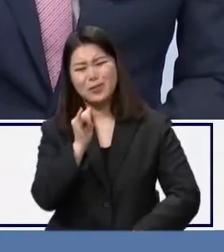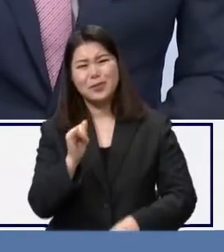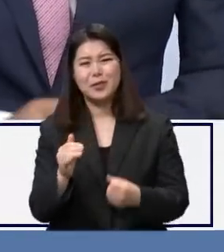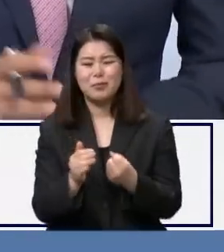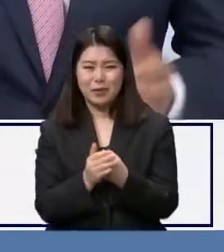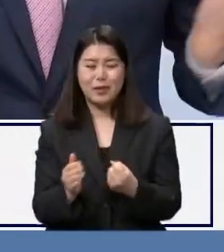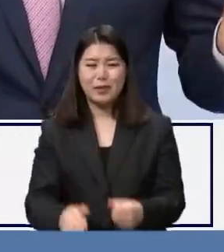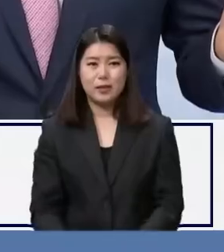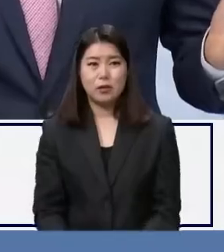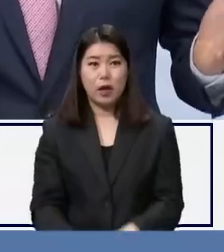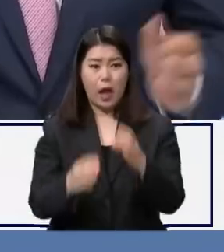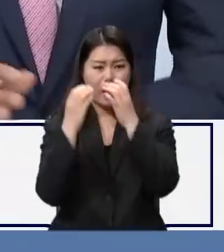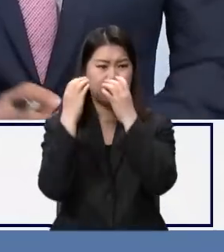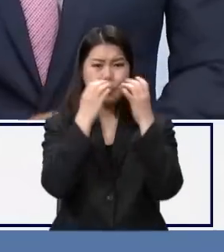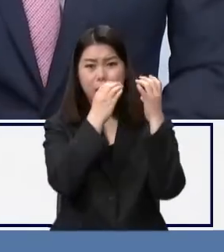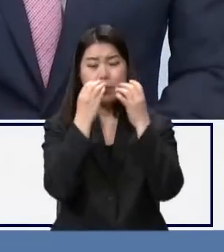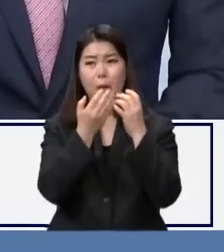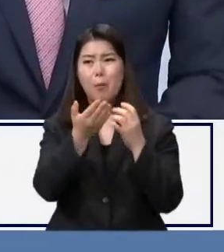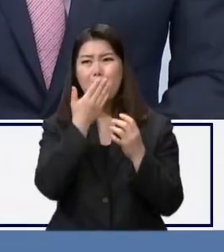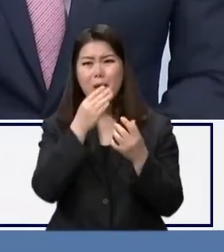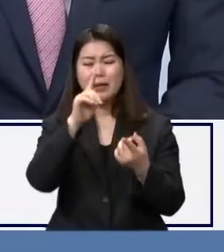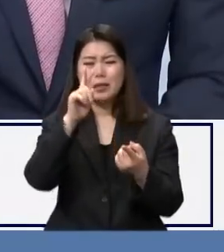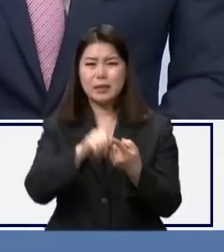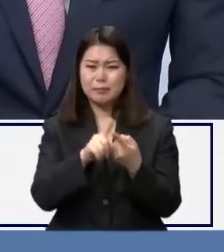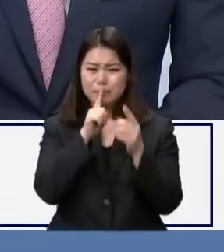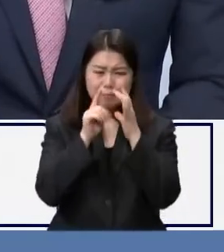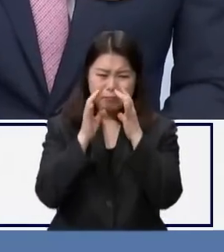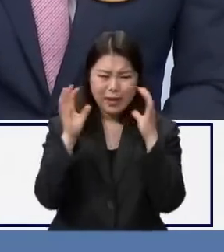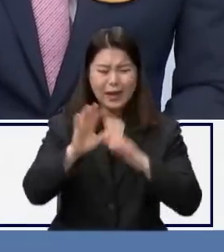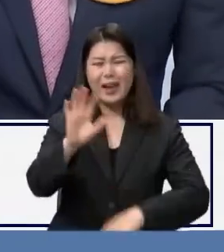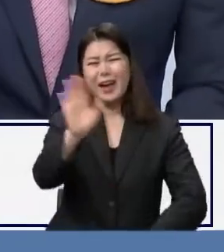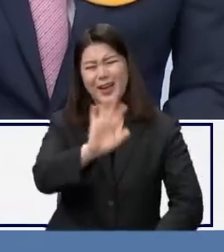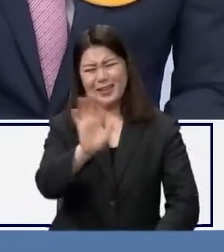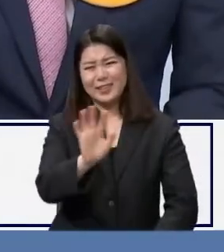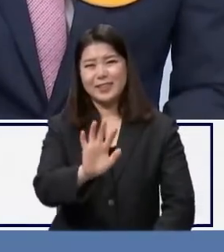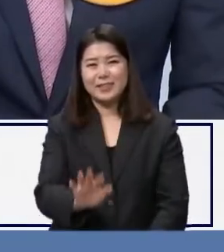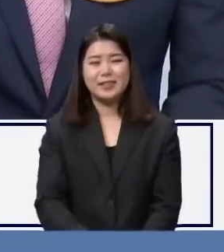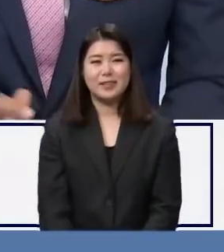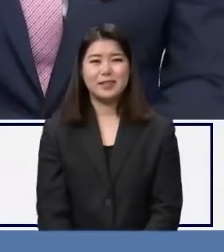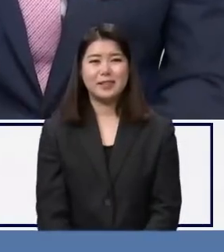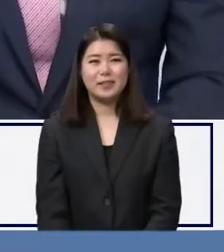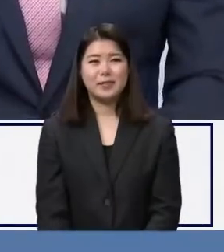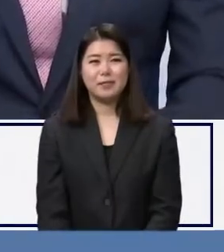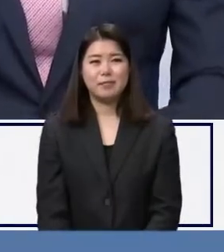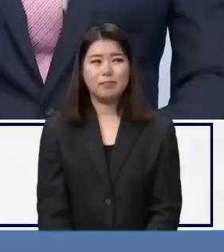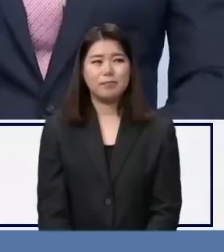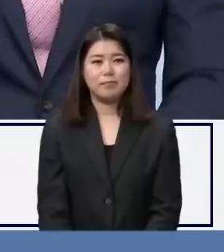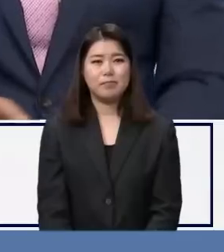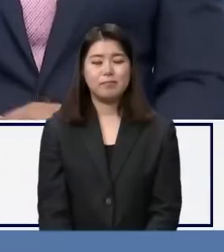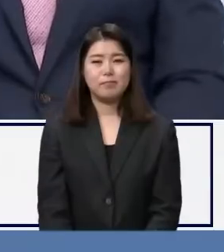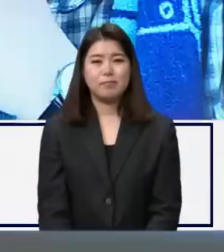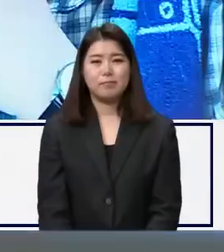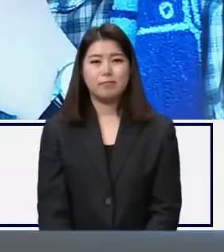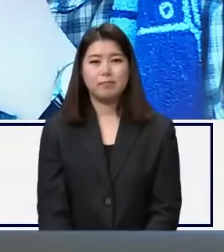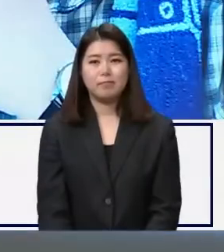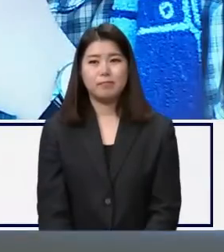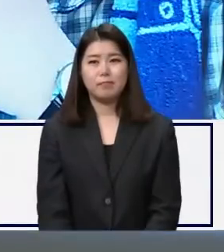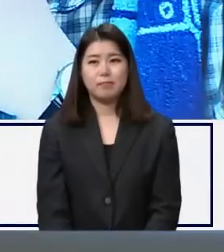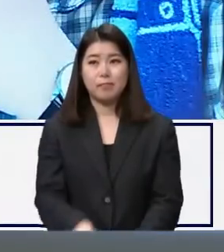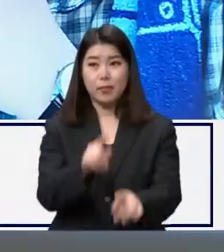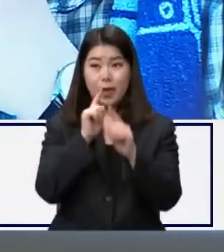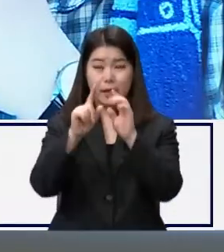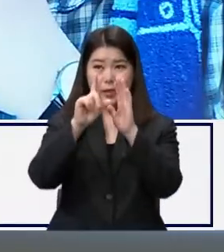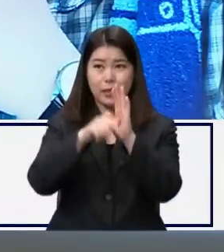권위원님 말씀처럼 수박 먹는 거 자체에 대해서 논란을 부리거나 이의 제기할 생각은 전혀 없습니다네 사실 그 말씀